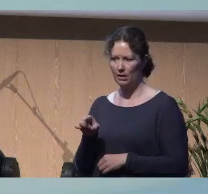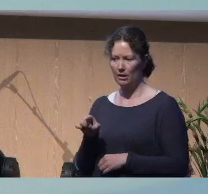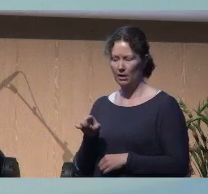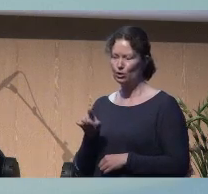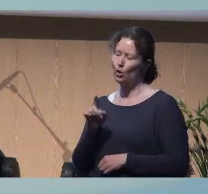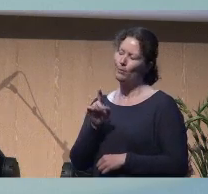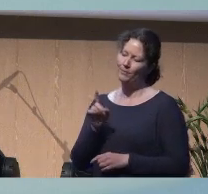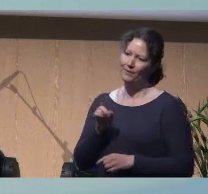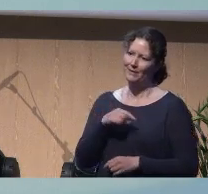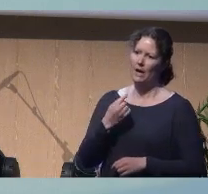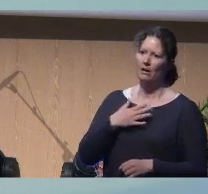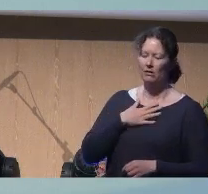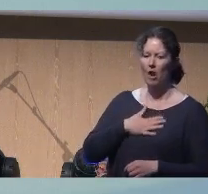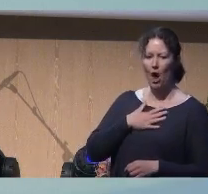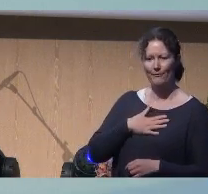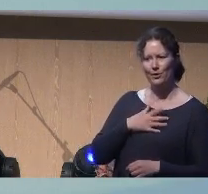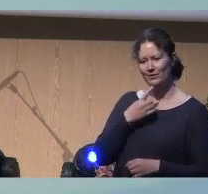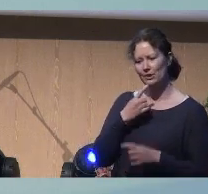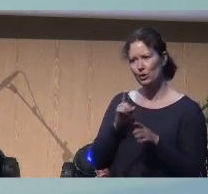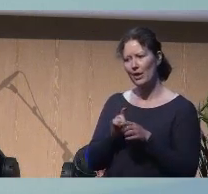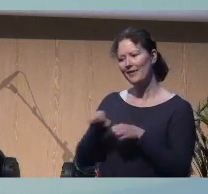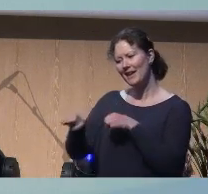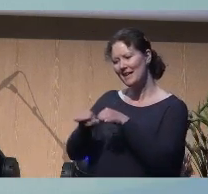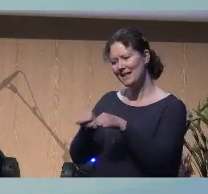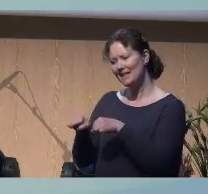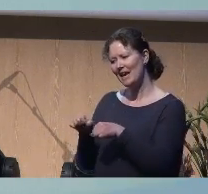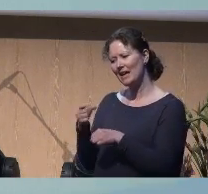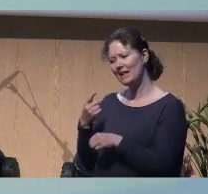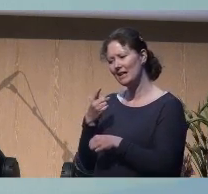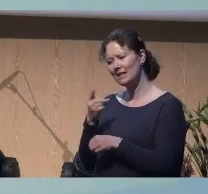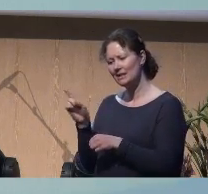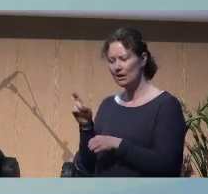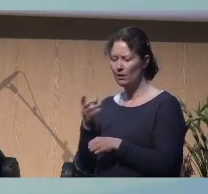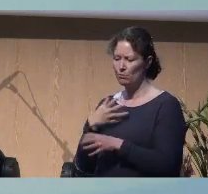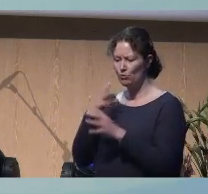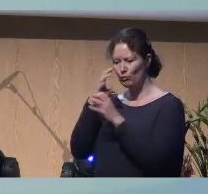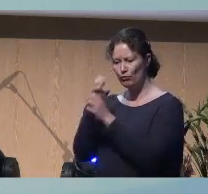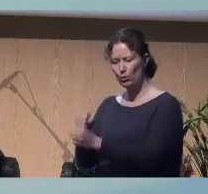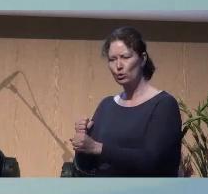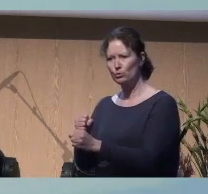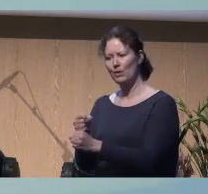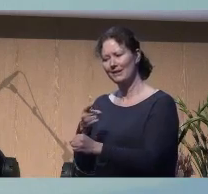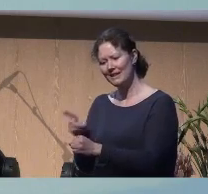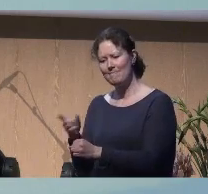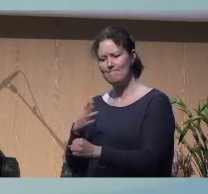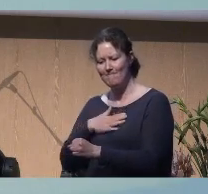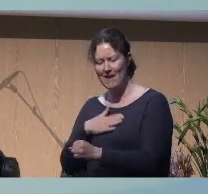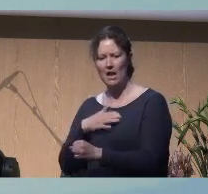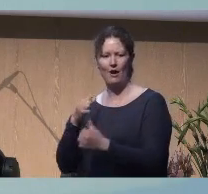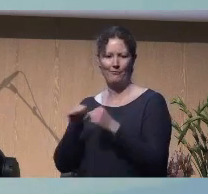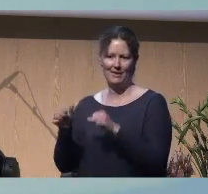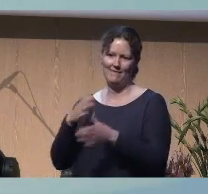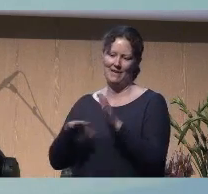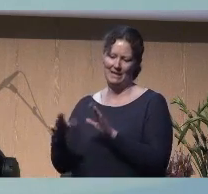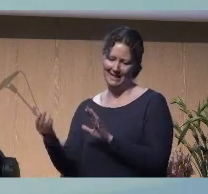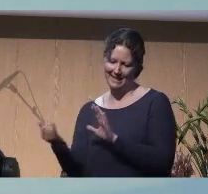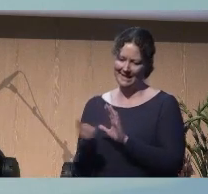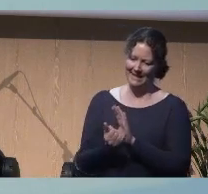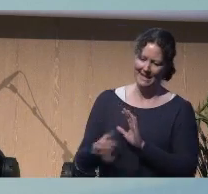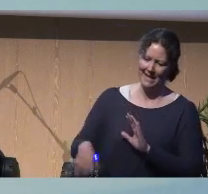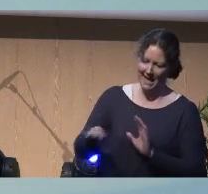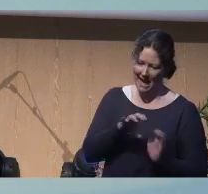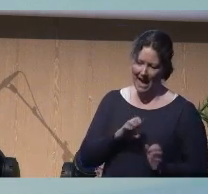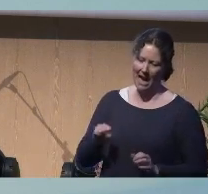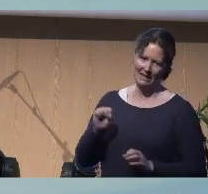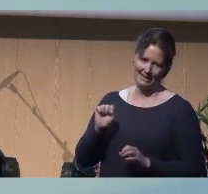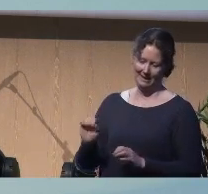altså vi glad for å si det sånn, at regjeringen har lagt stor vekt på at den ønsker frivillighet inn i hele